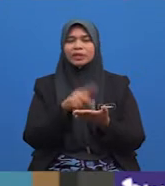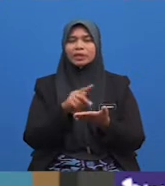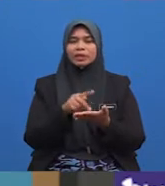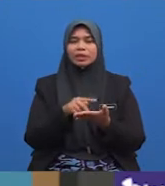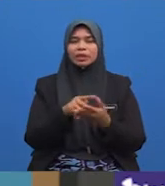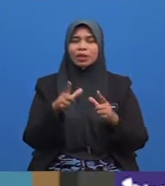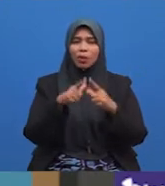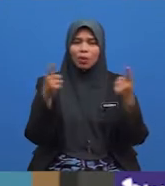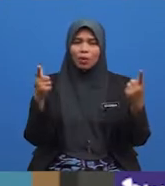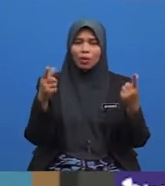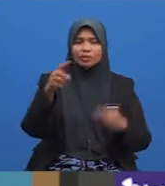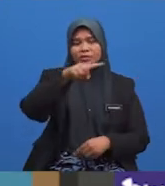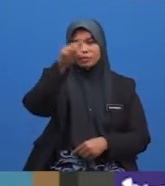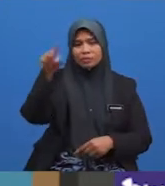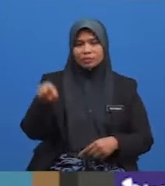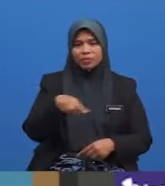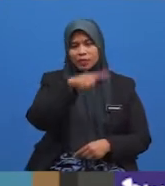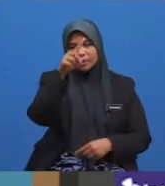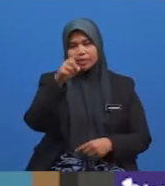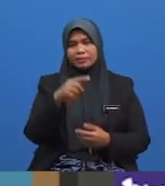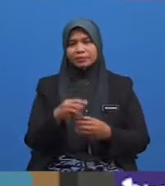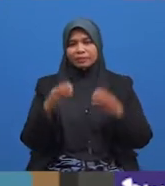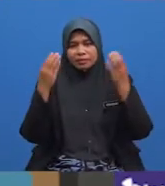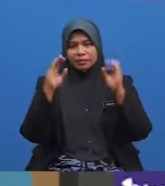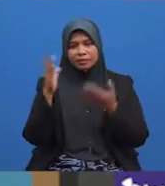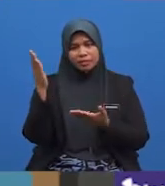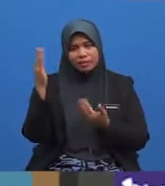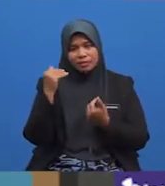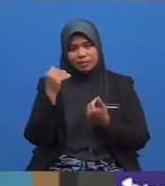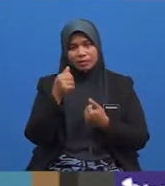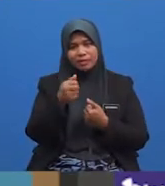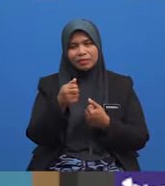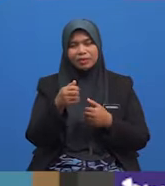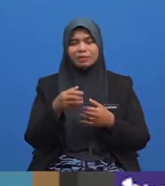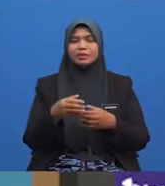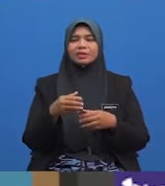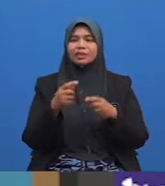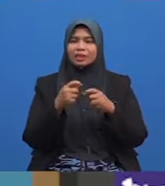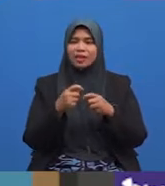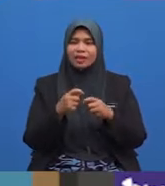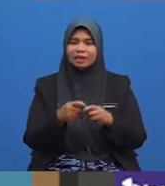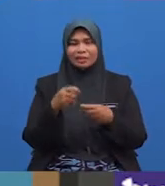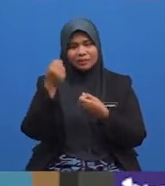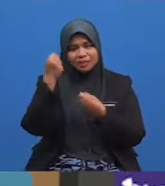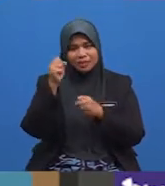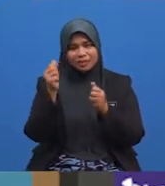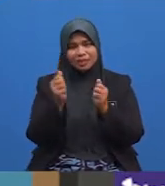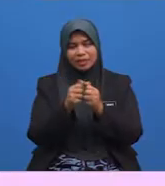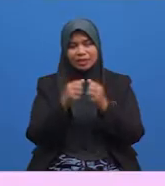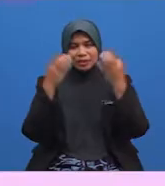bulatan pula? Cikgu harap anda masih setia bersama cikgu. Tahniah cikgu